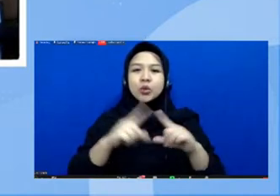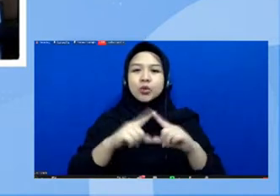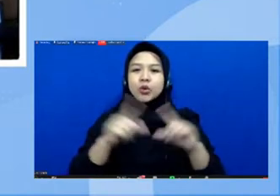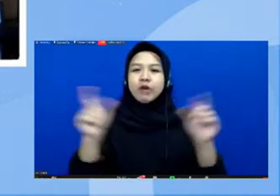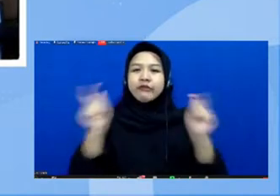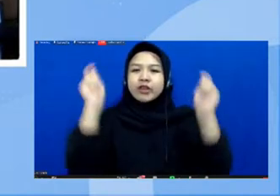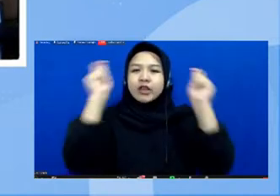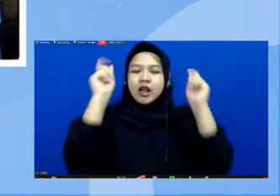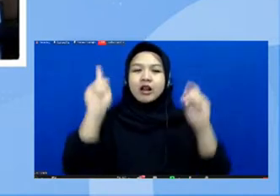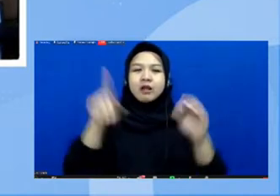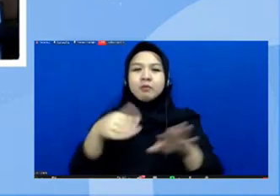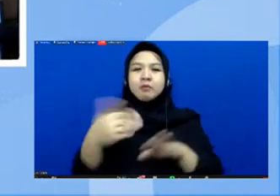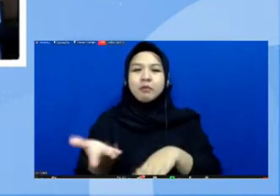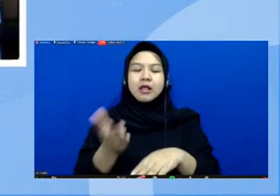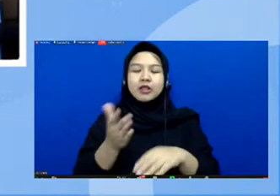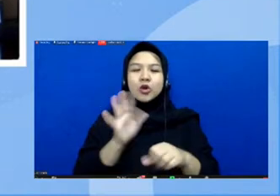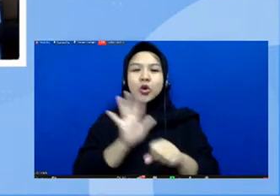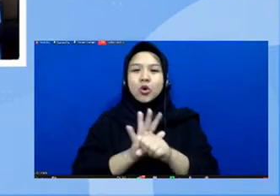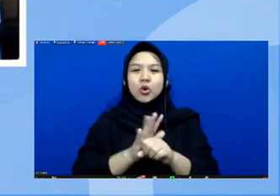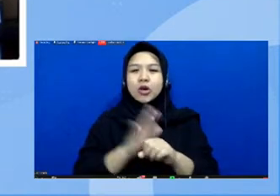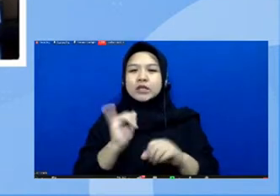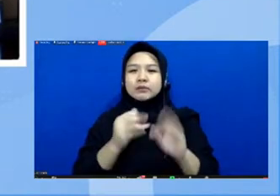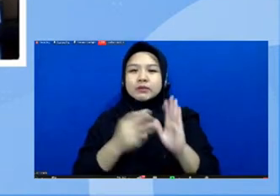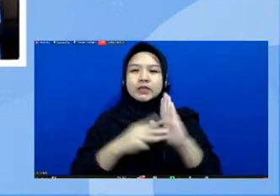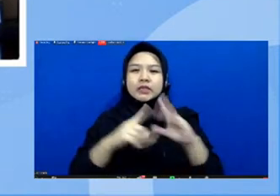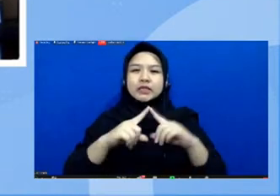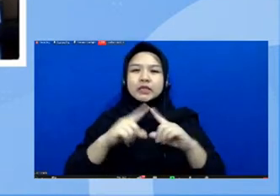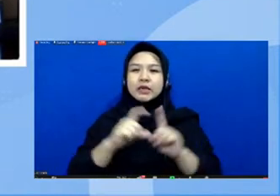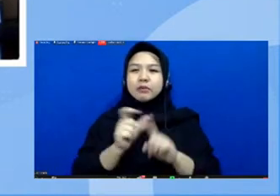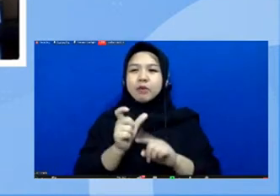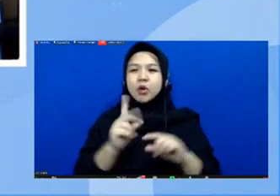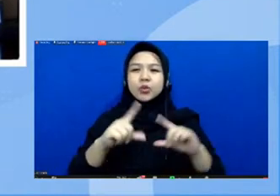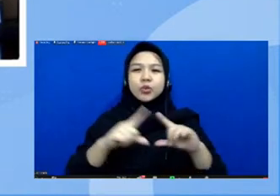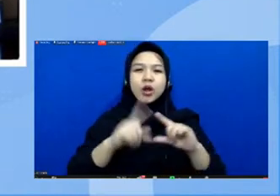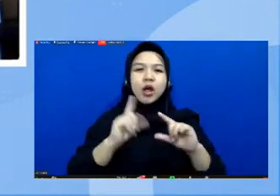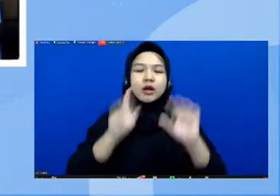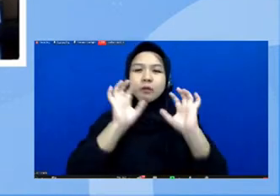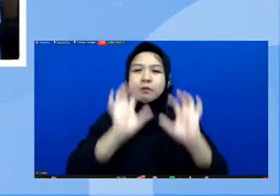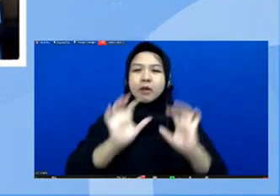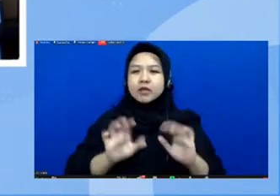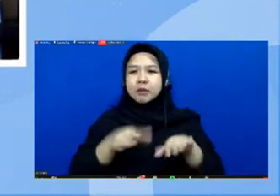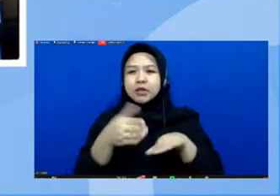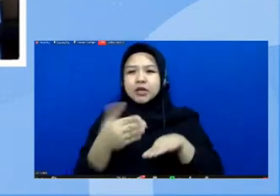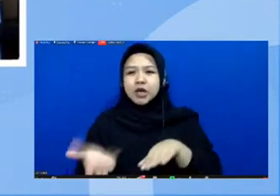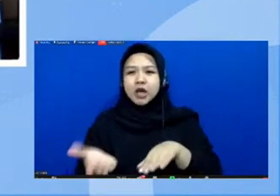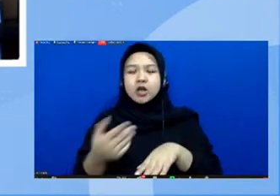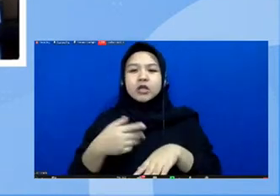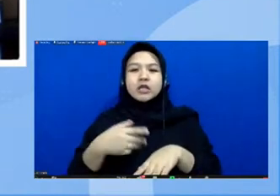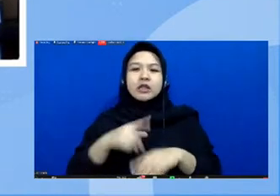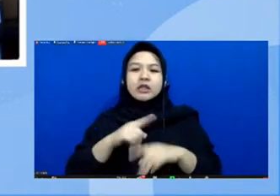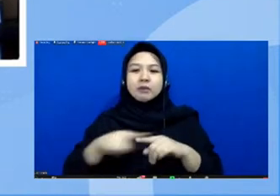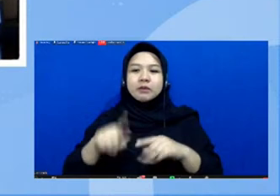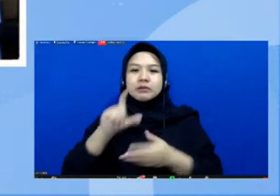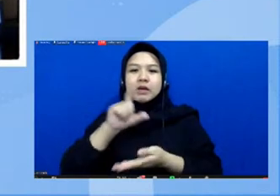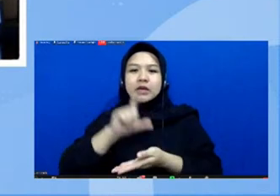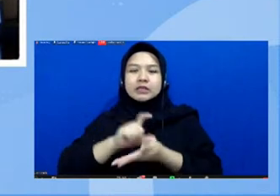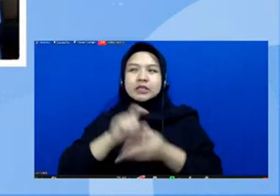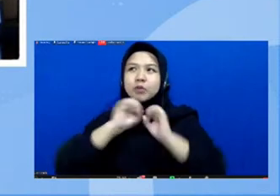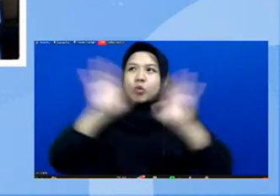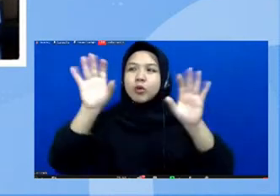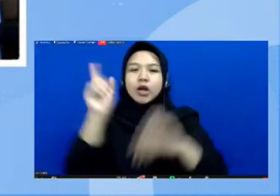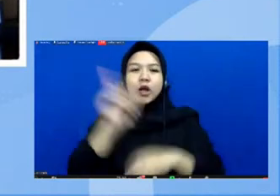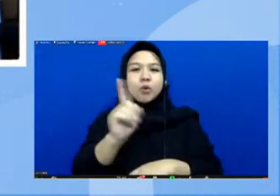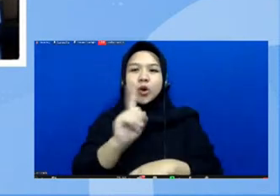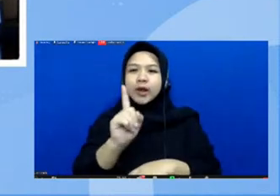mati corona ala Madura. Jadi ada banyak meninggal gitu, yang disuruh diem masjidnya, nggak boleh ngumumin. Jangan ngumumin